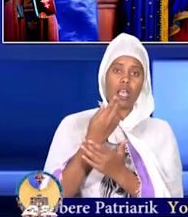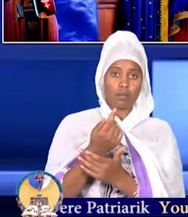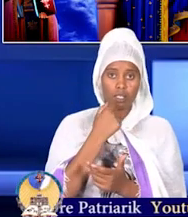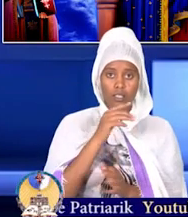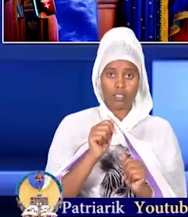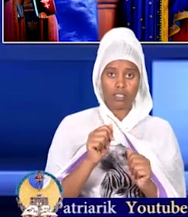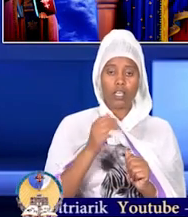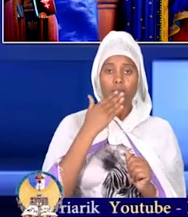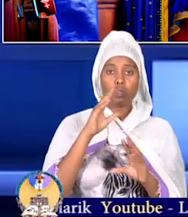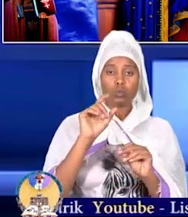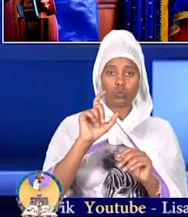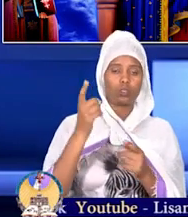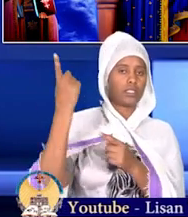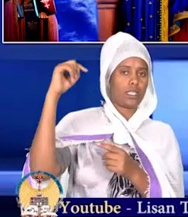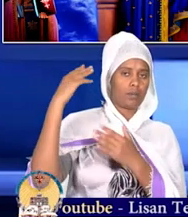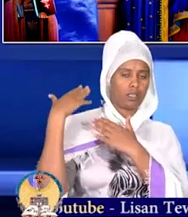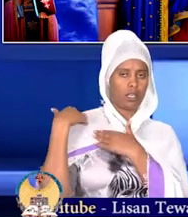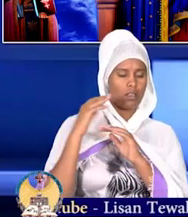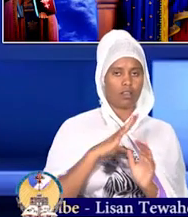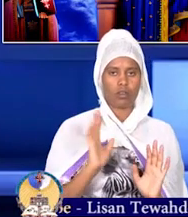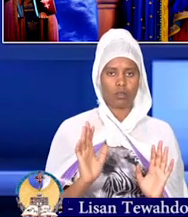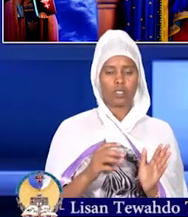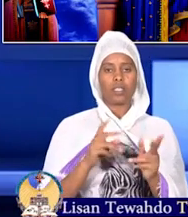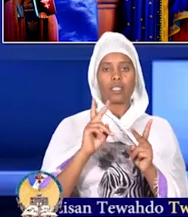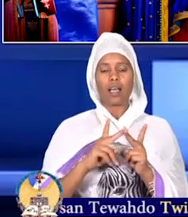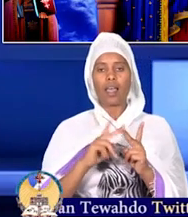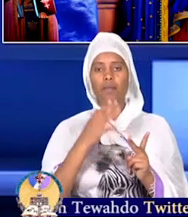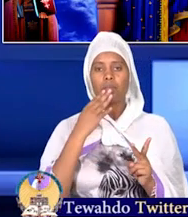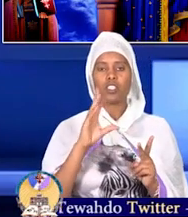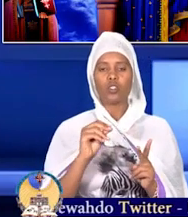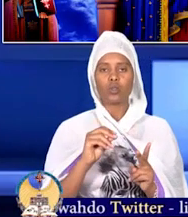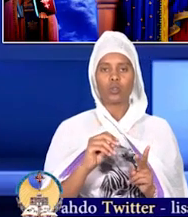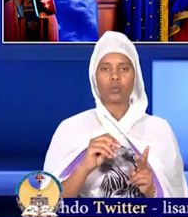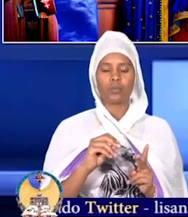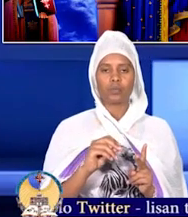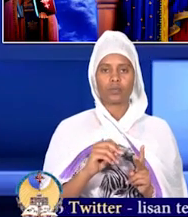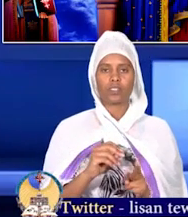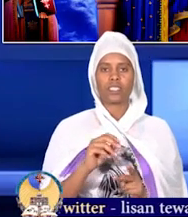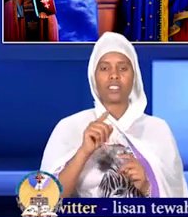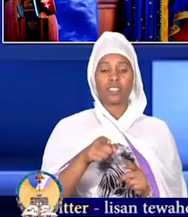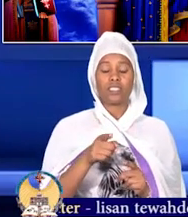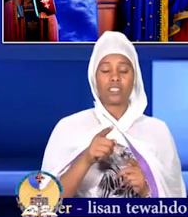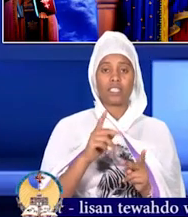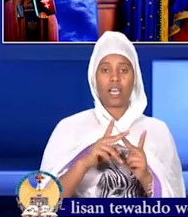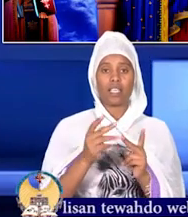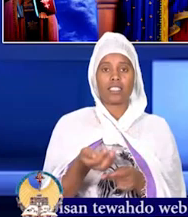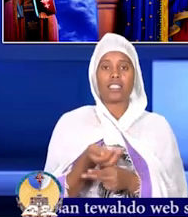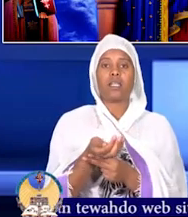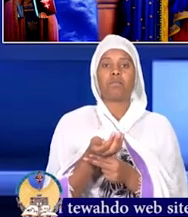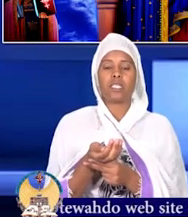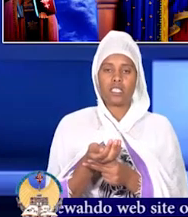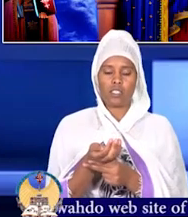ኣካል እግዚኣብሄር ኣምላኽ እዩ። እቲ ካልኣይ ኣካል ድማ ኣማላዲ፣ እቲ